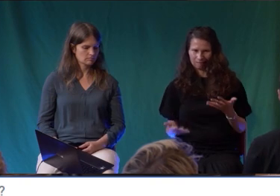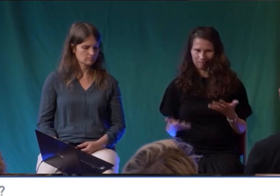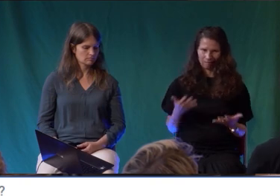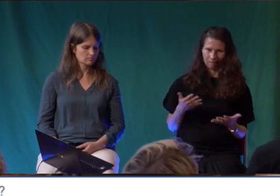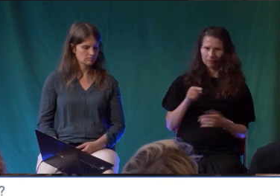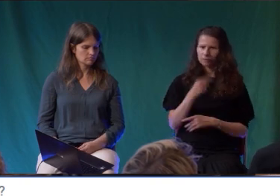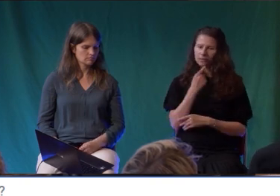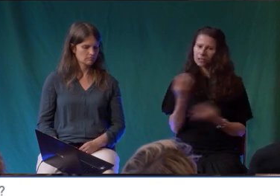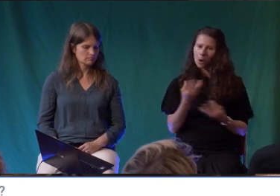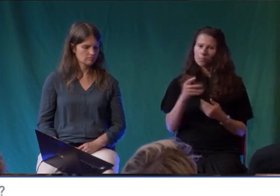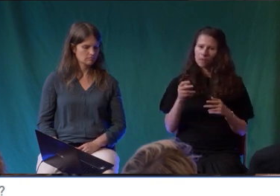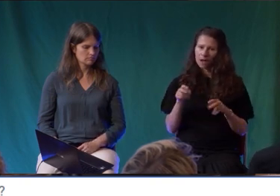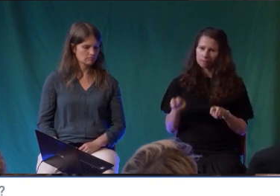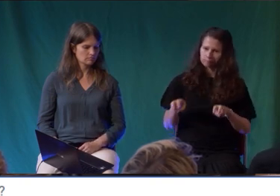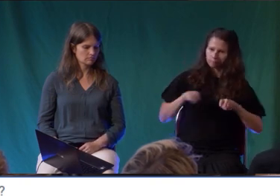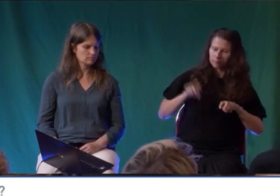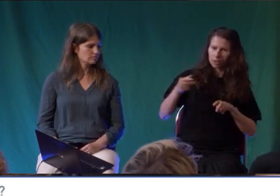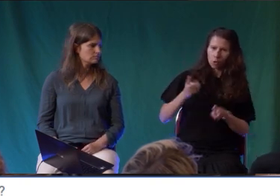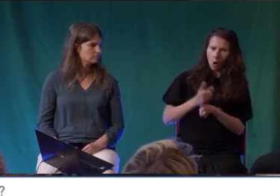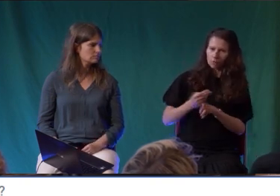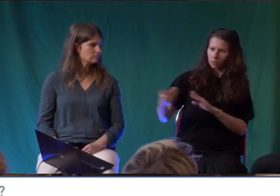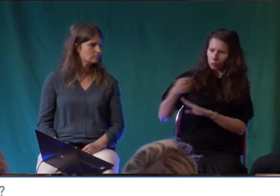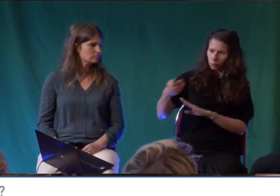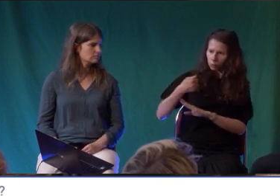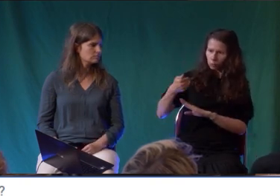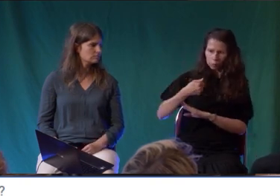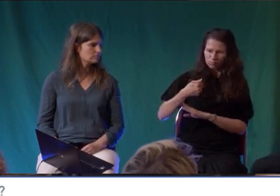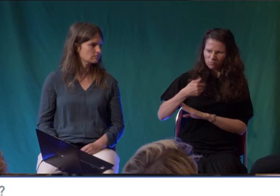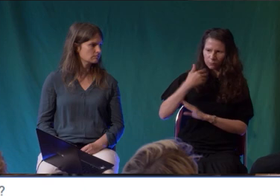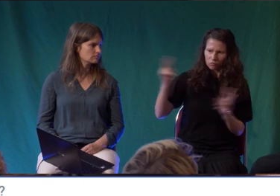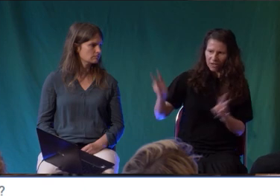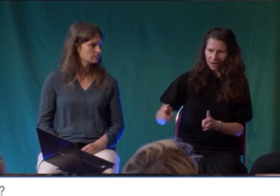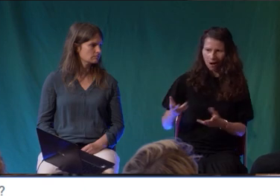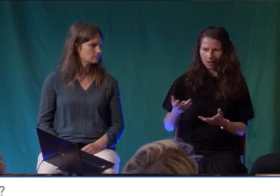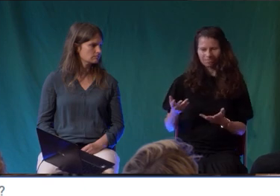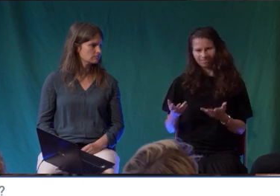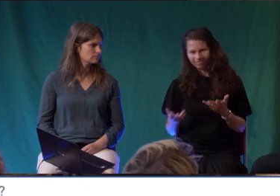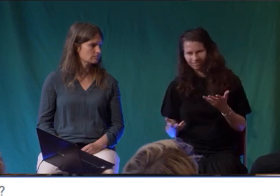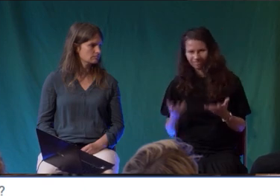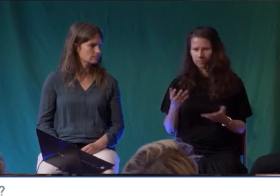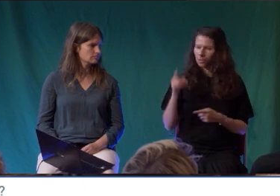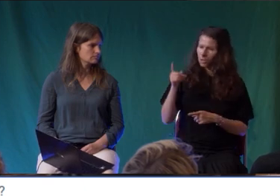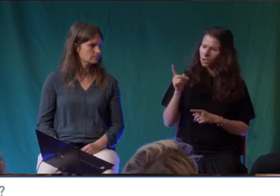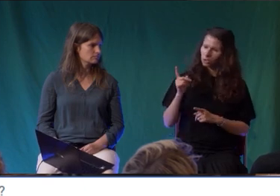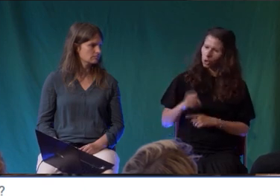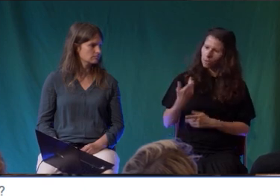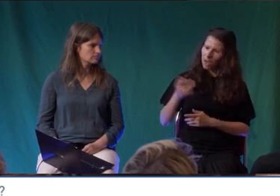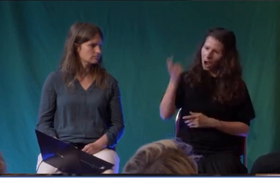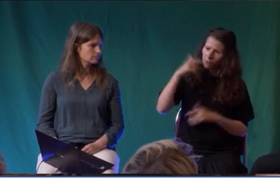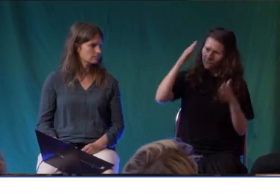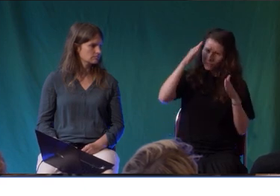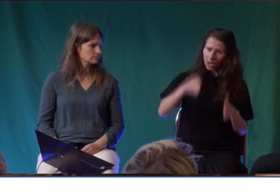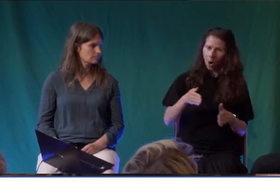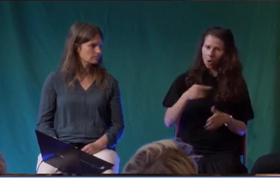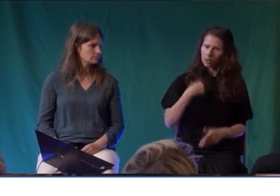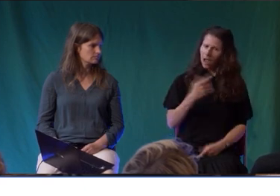Rückzugsräume für mich die sollen nicht so oft zu Besuch kommen die ja die sollen mir mehr zutrauen und mich mehr alleine